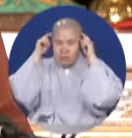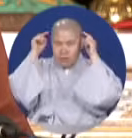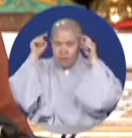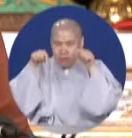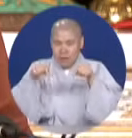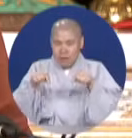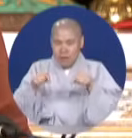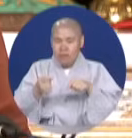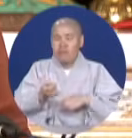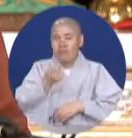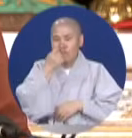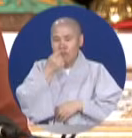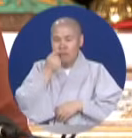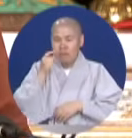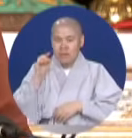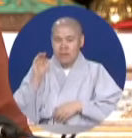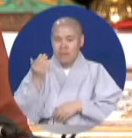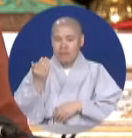밖으로 구하는 것은.